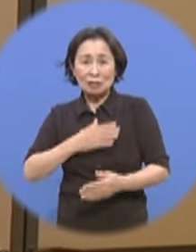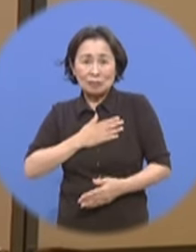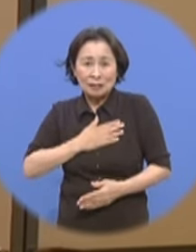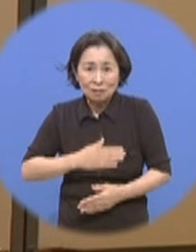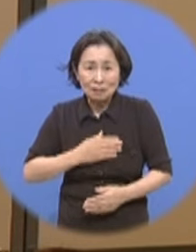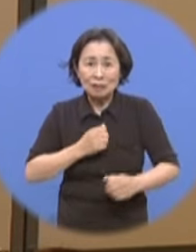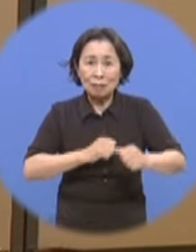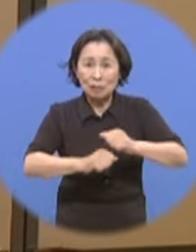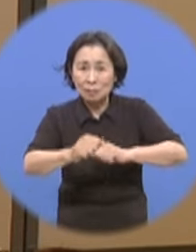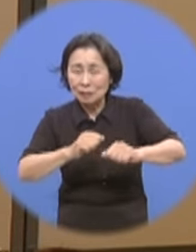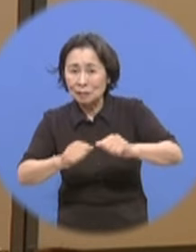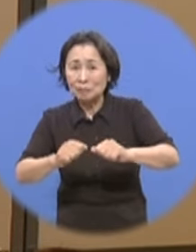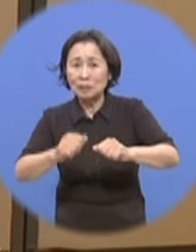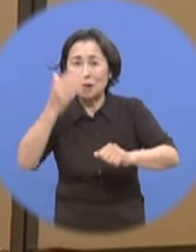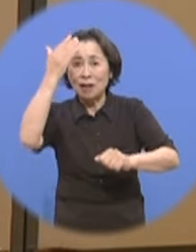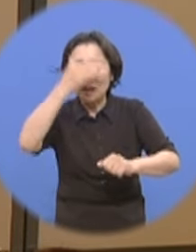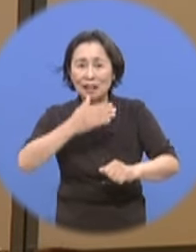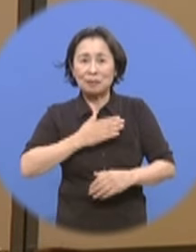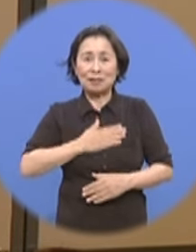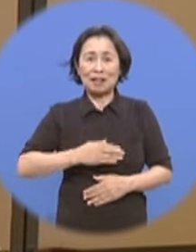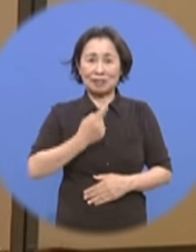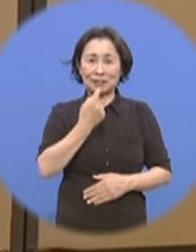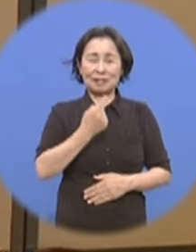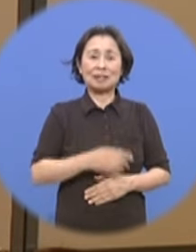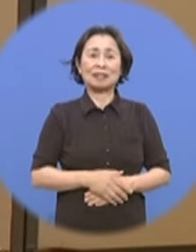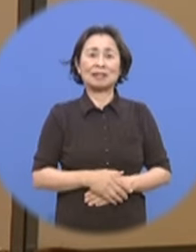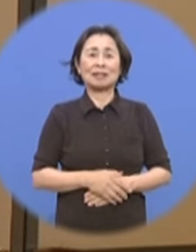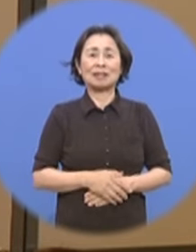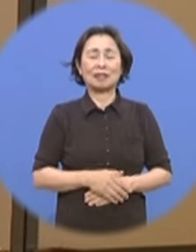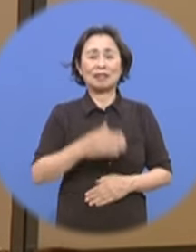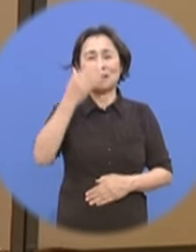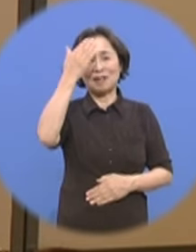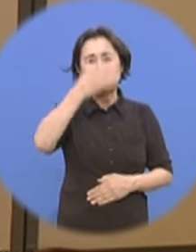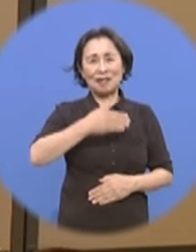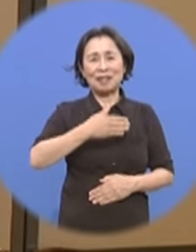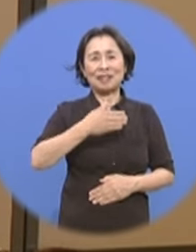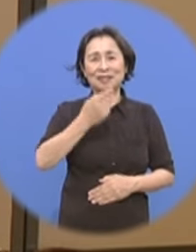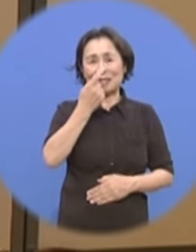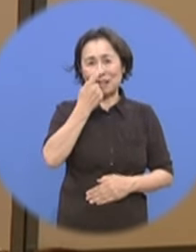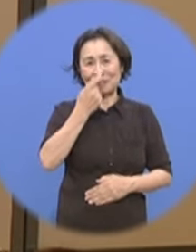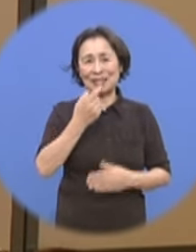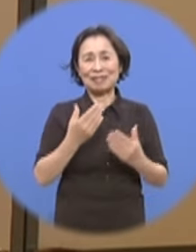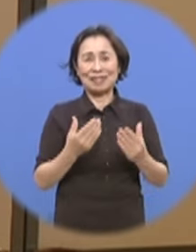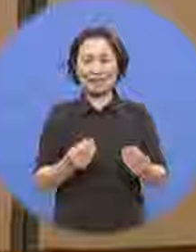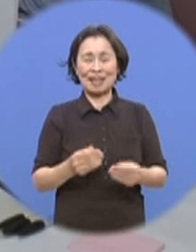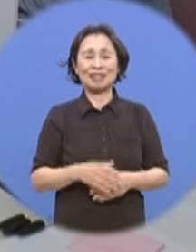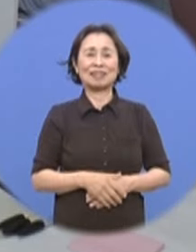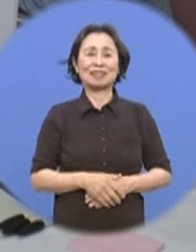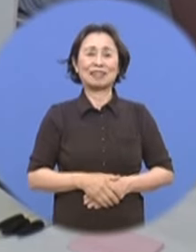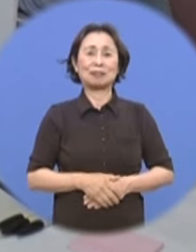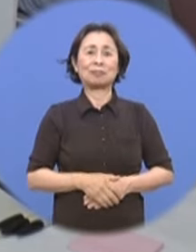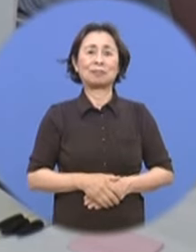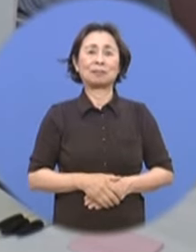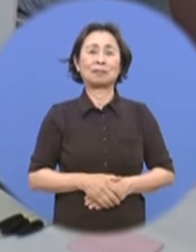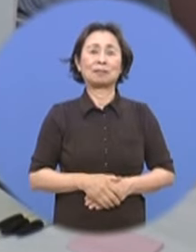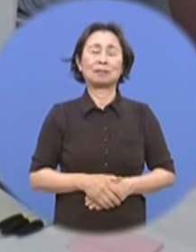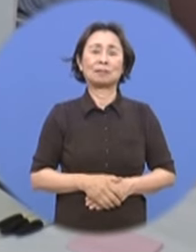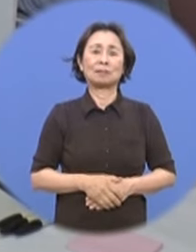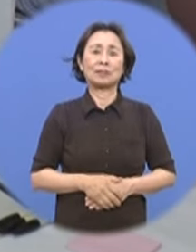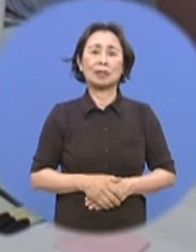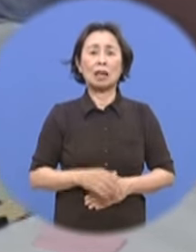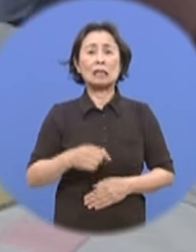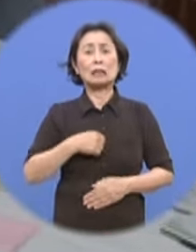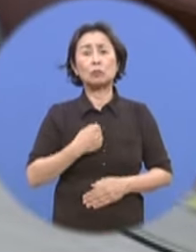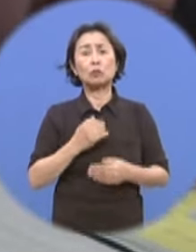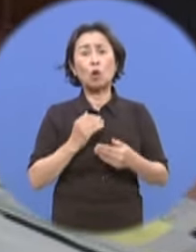れてるというのがひしと感じられますになるなとく思いましたやっぱりあの自分ご